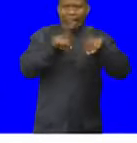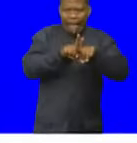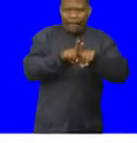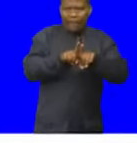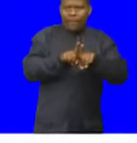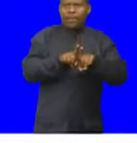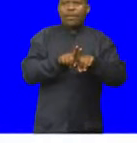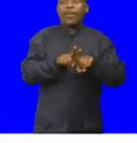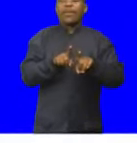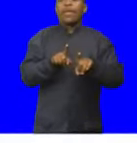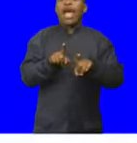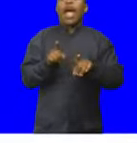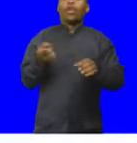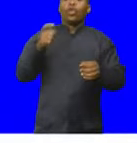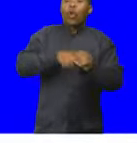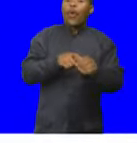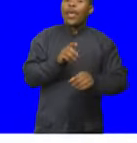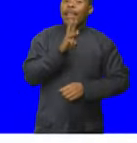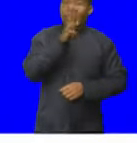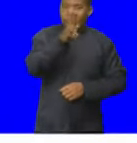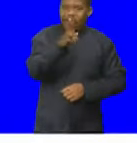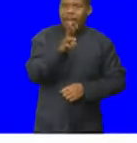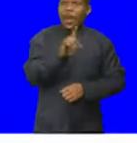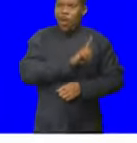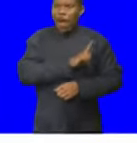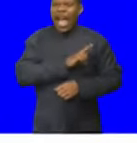live balibongile lelithuba.